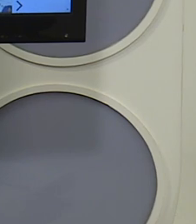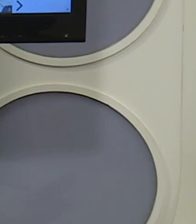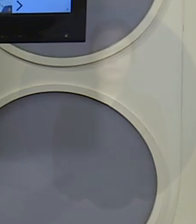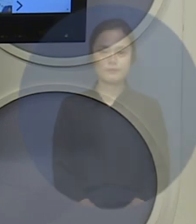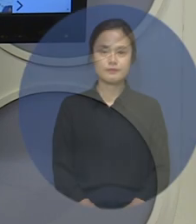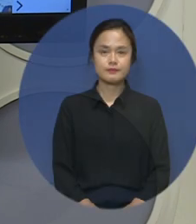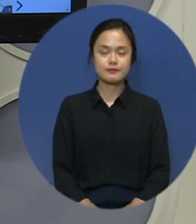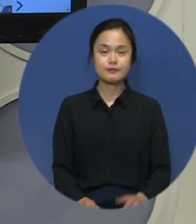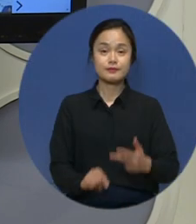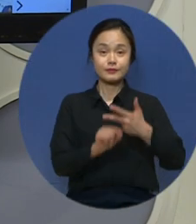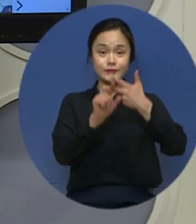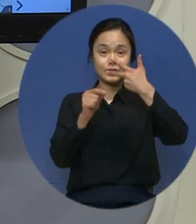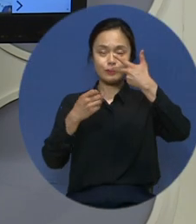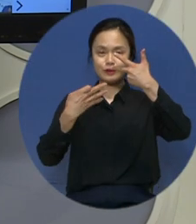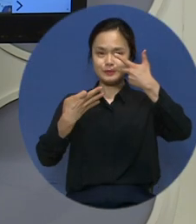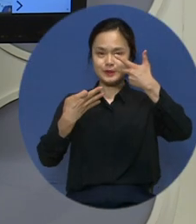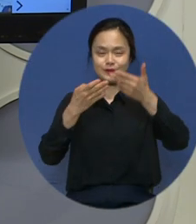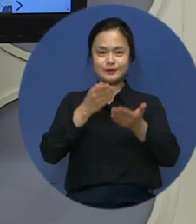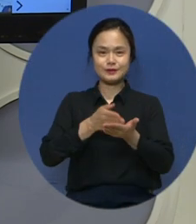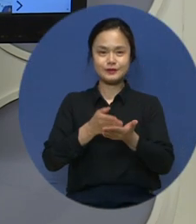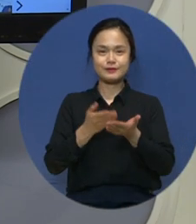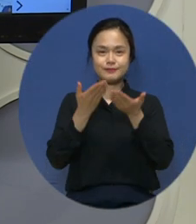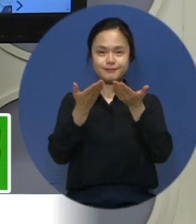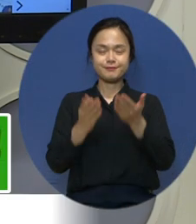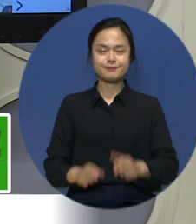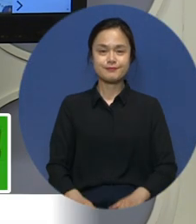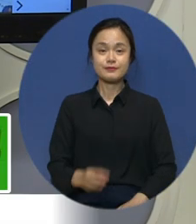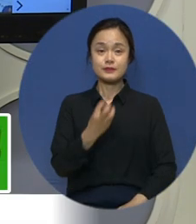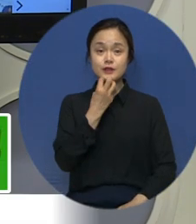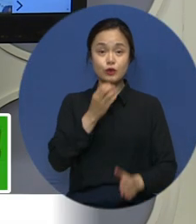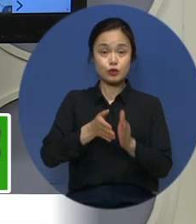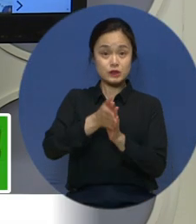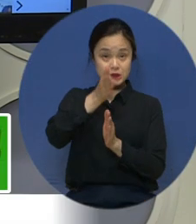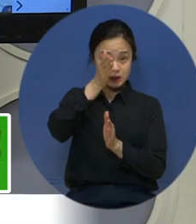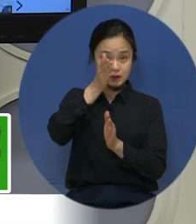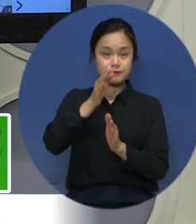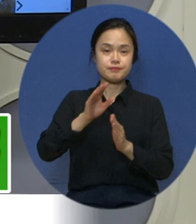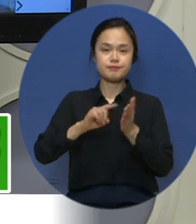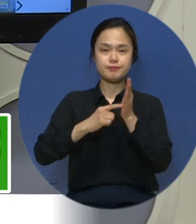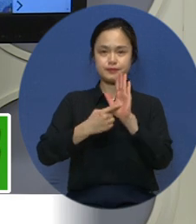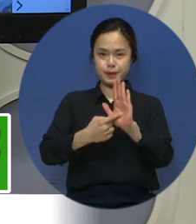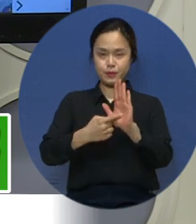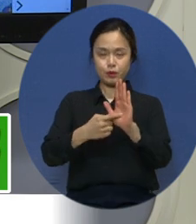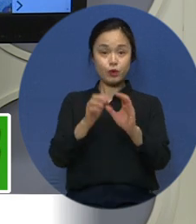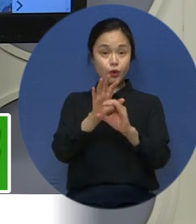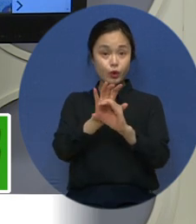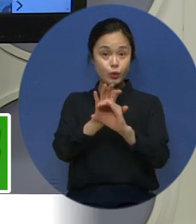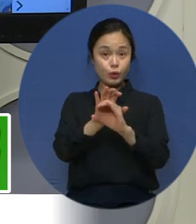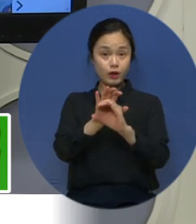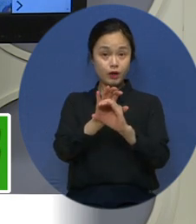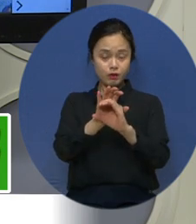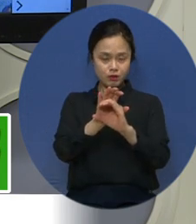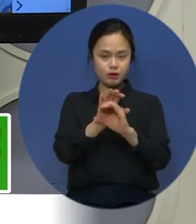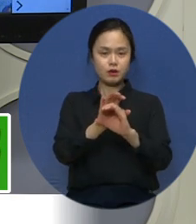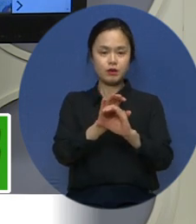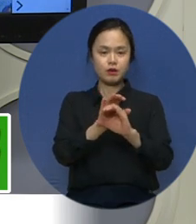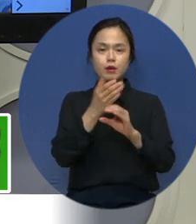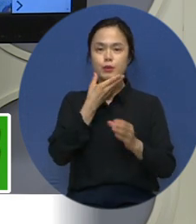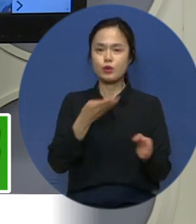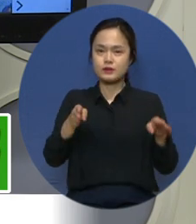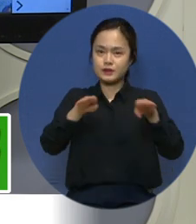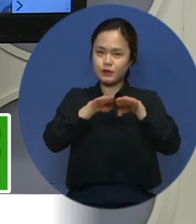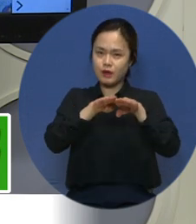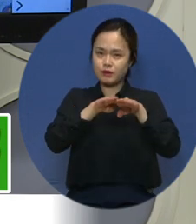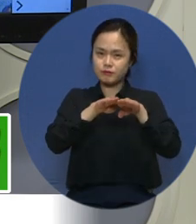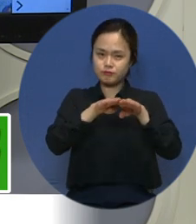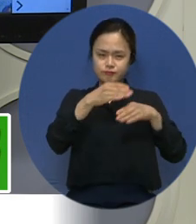7월 14일 맛만 하겠습니다 서울시가 코로 날 구로 중증 발달장애인 이용하는 복지 기관 등이 휴간